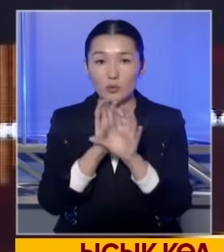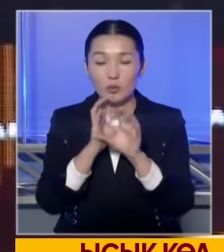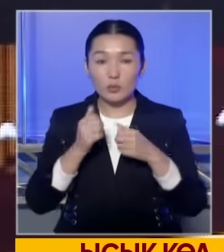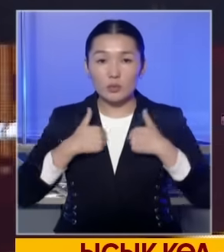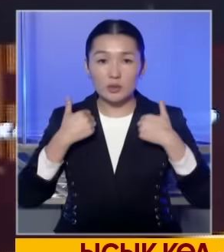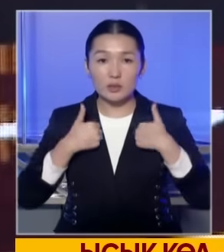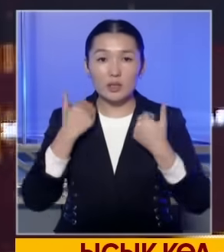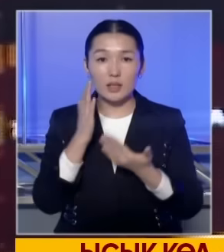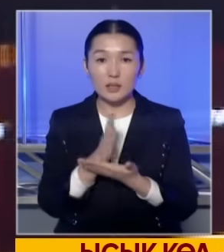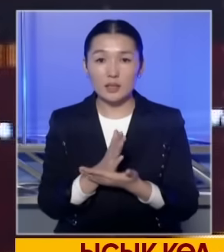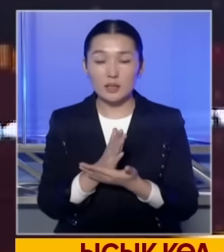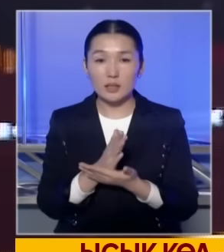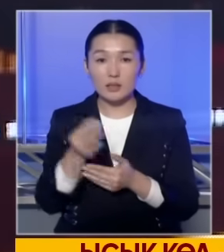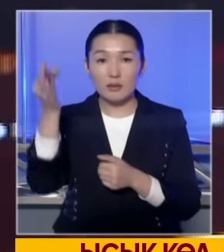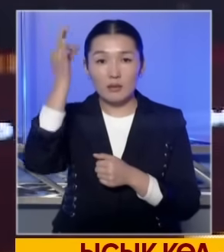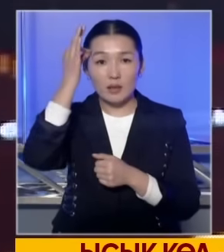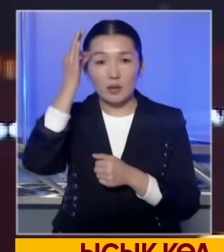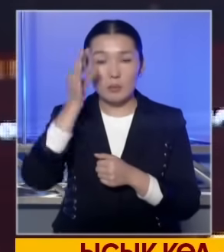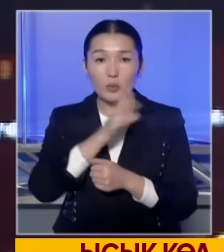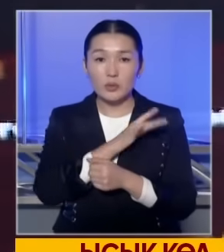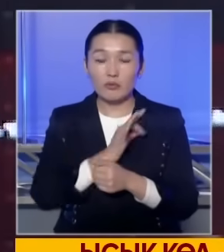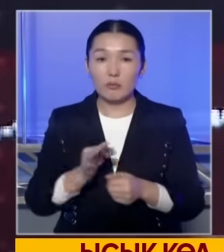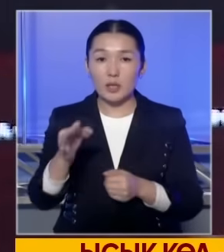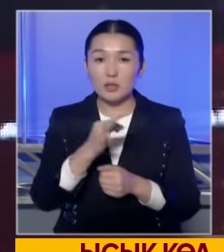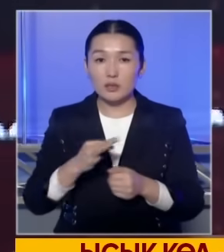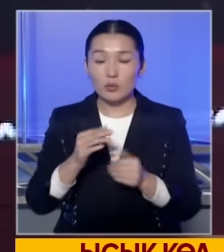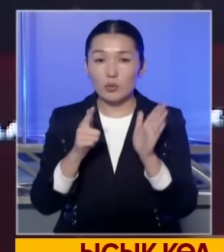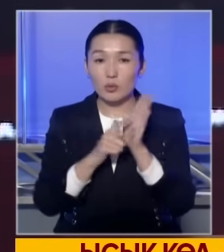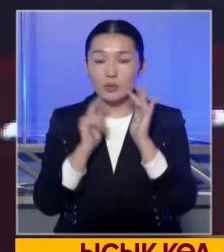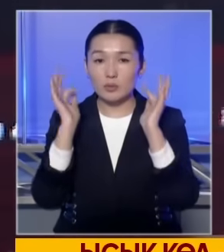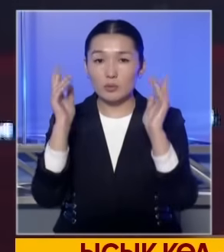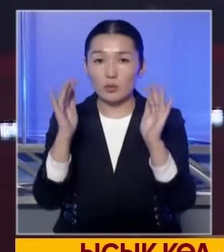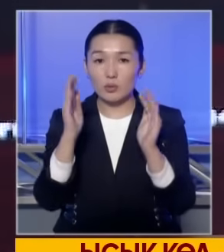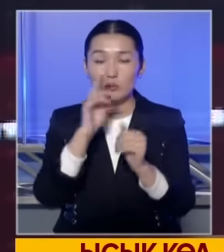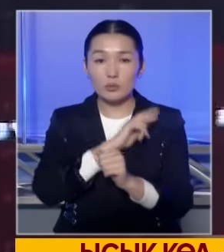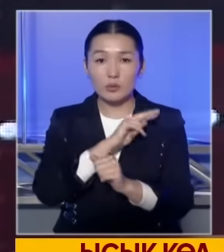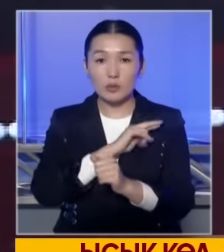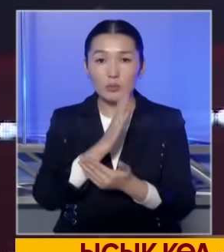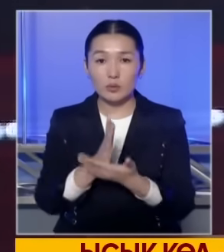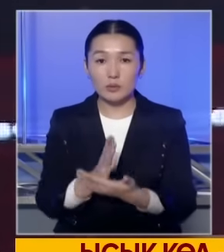аракети көрүлүп жатат. Эскерте кетсек, Дуан аймагы боюнча 7 токойчулук иш алып барат.